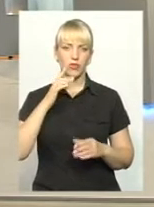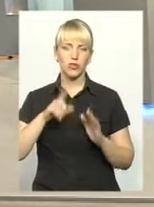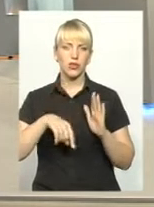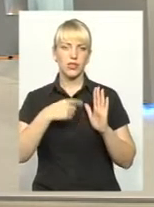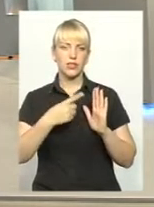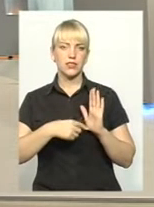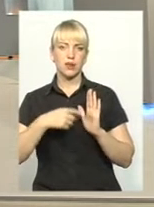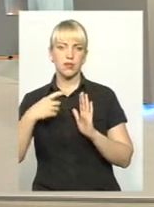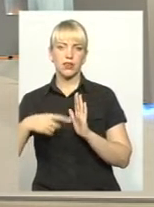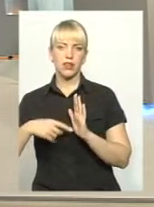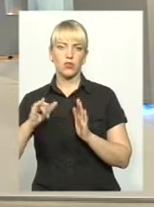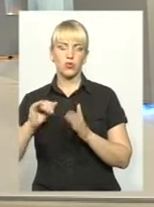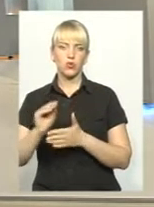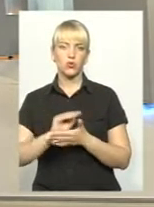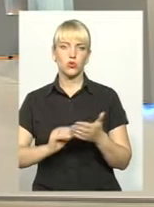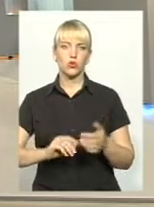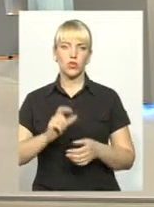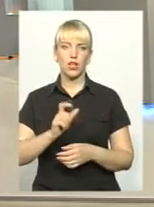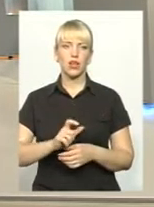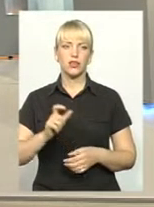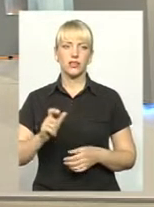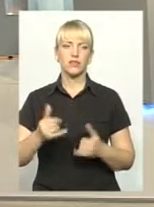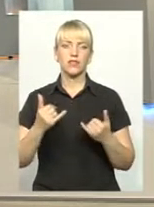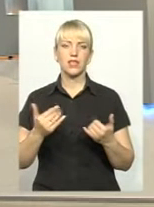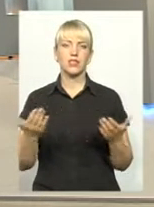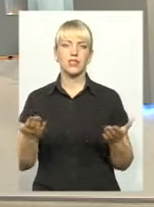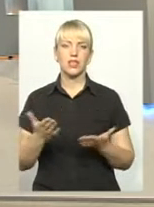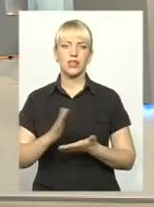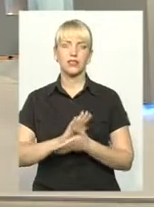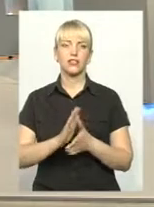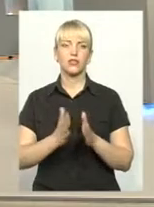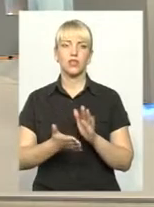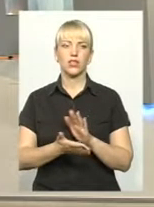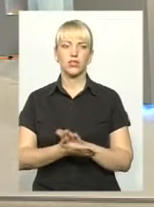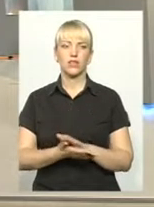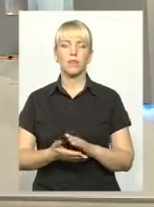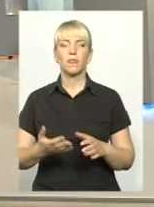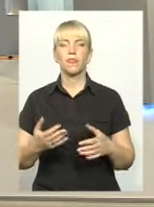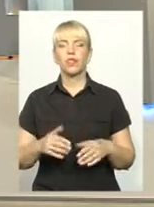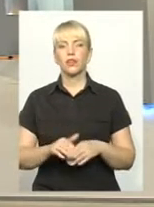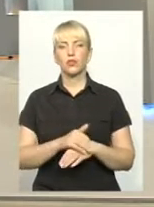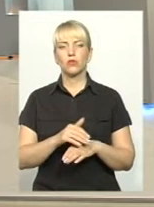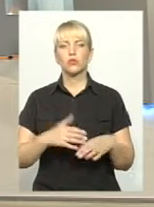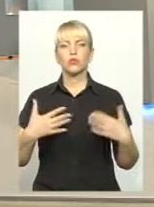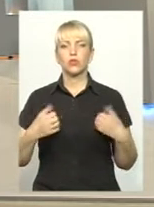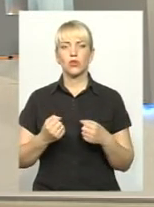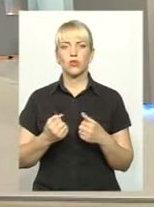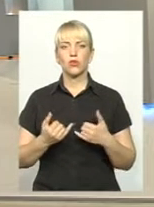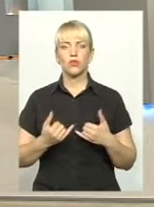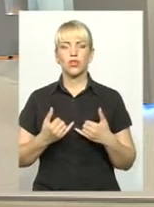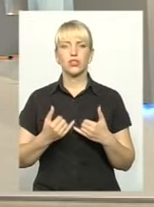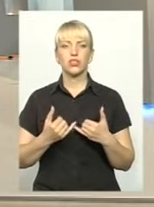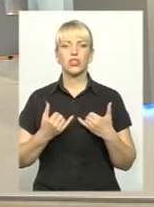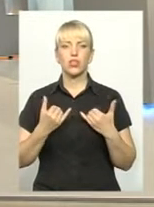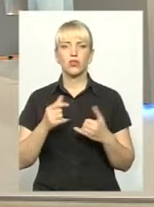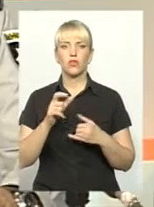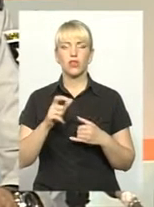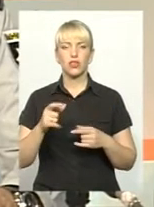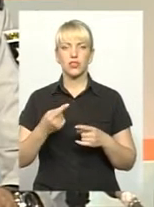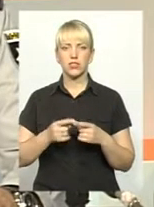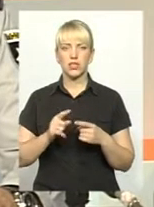і в журналістів. Зараз яка ситуація? Доброго здоров'я, шановні телеглядачі. Дуже слушне запитання, тому що